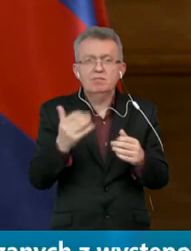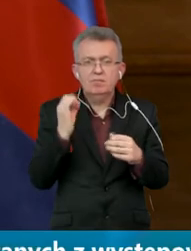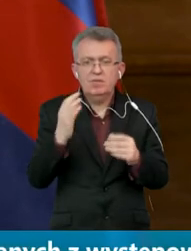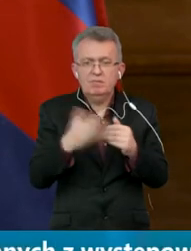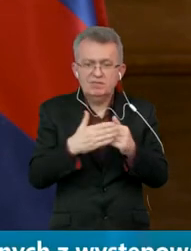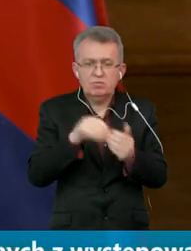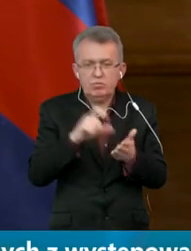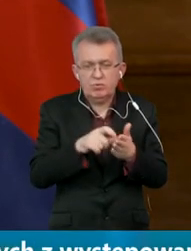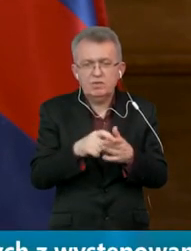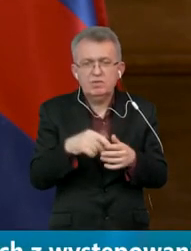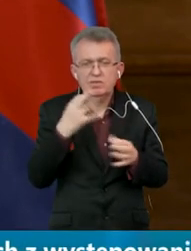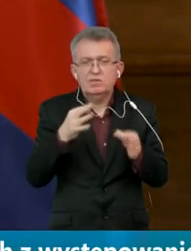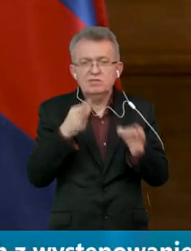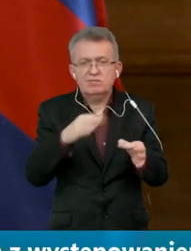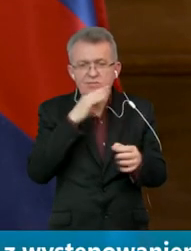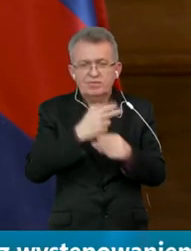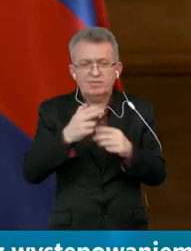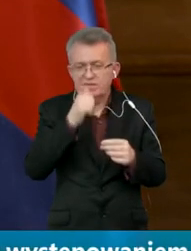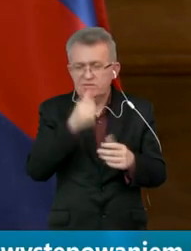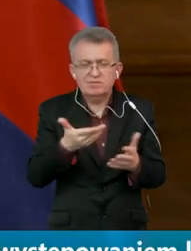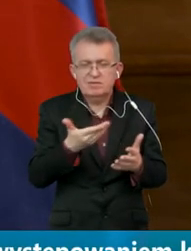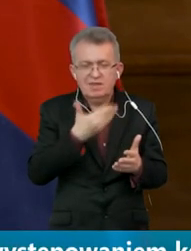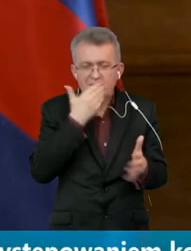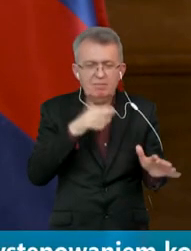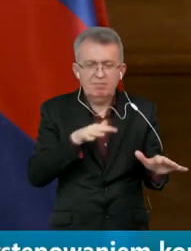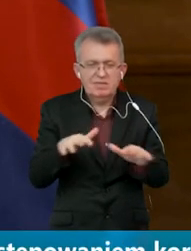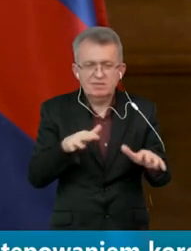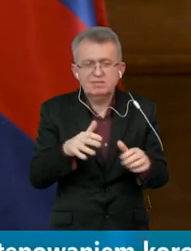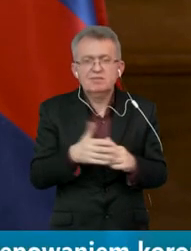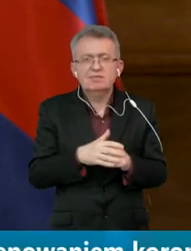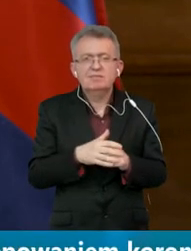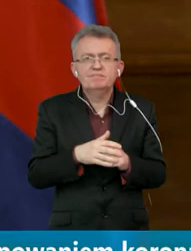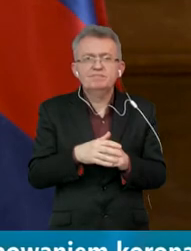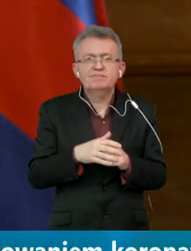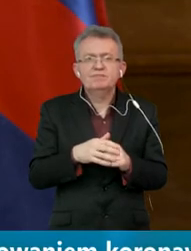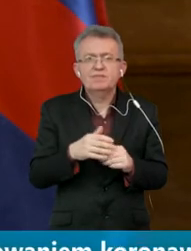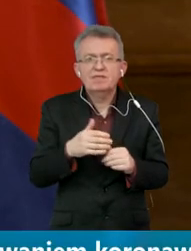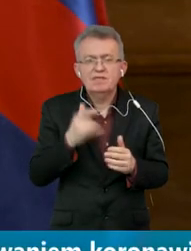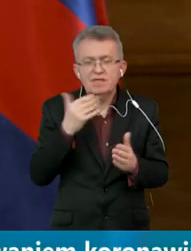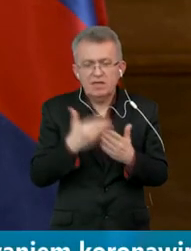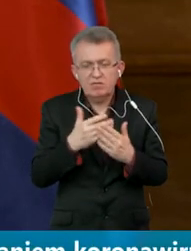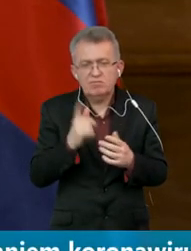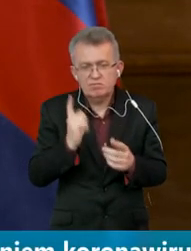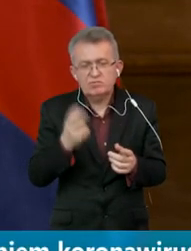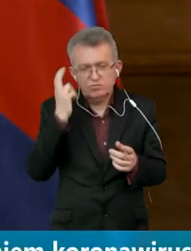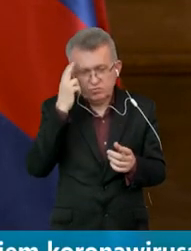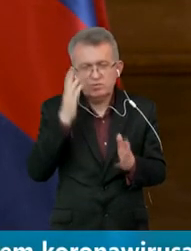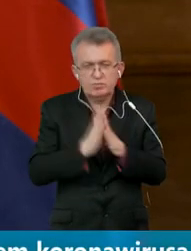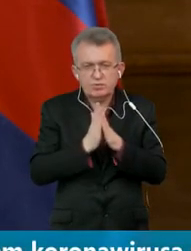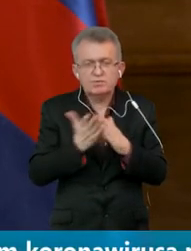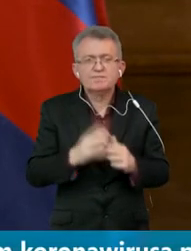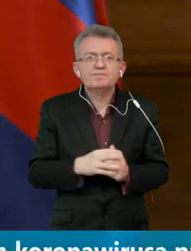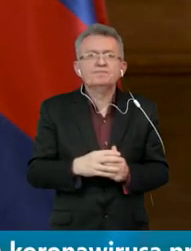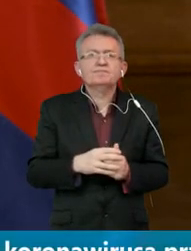każdego punktu dostatecznej ilości miejsc parkingowych. To jest oczywista oczywistość, jak mawiają klasycy, i z tym się po prostu musimy